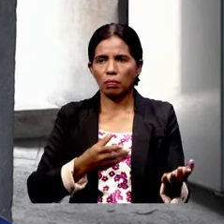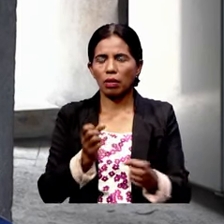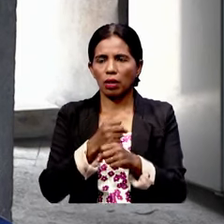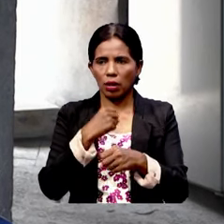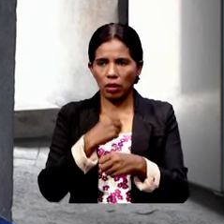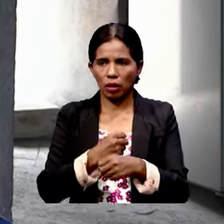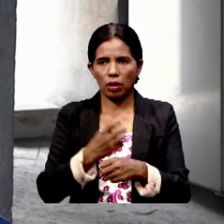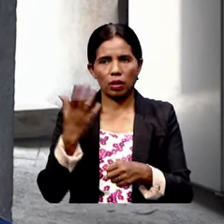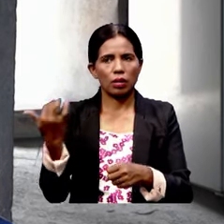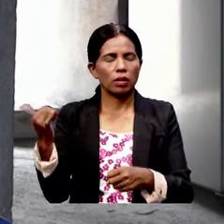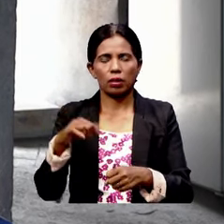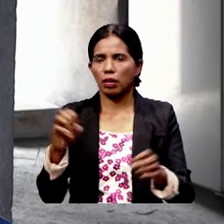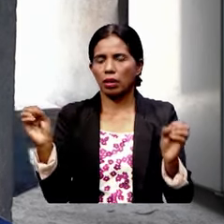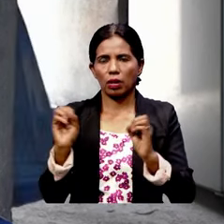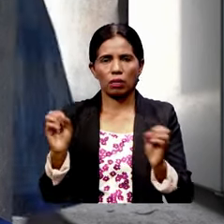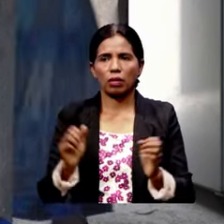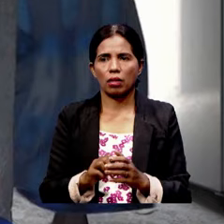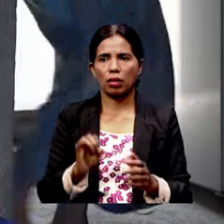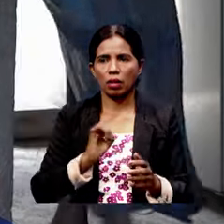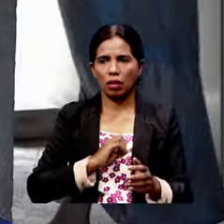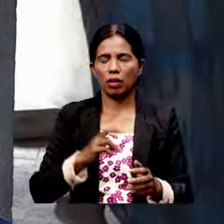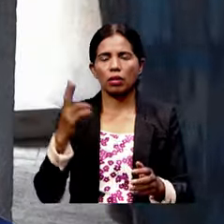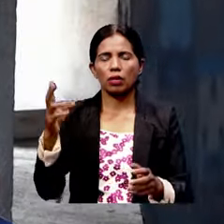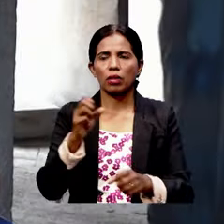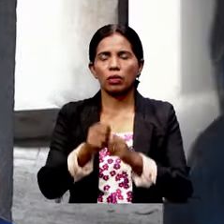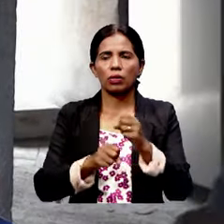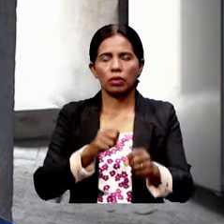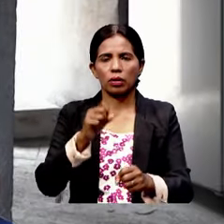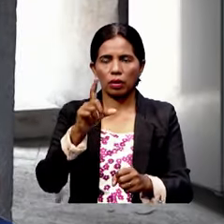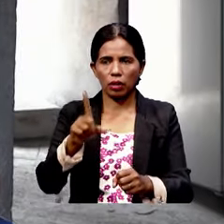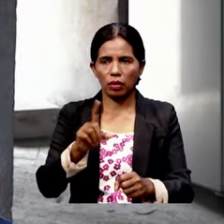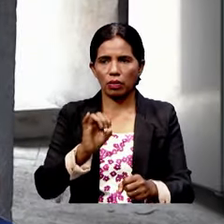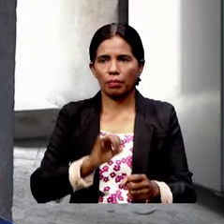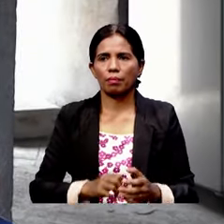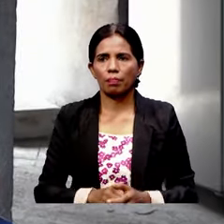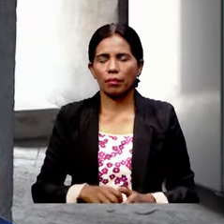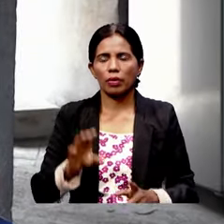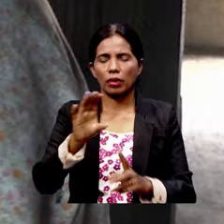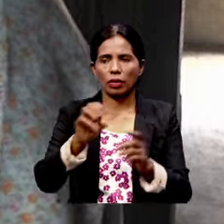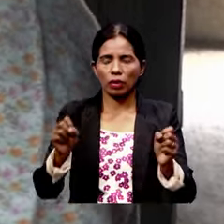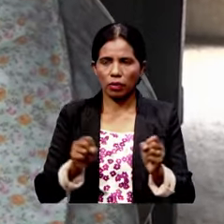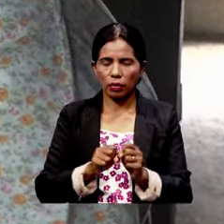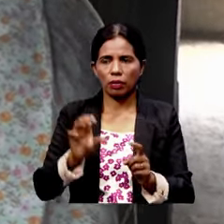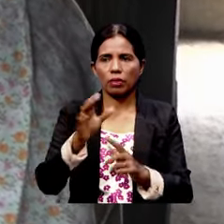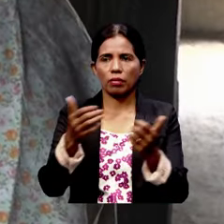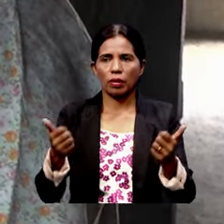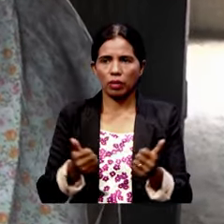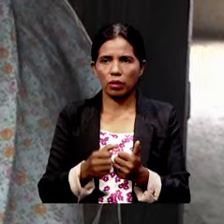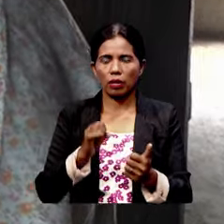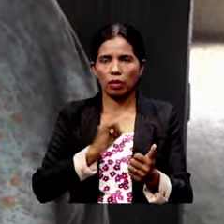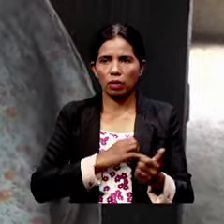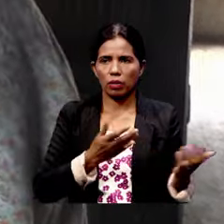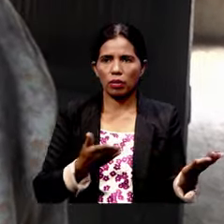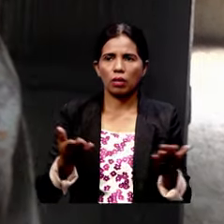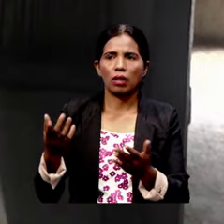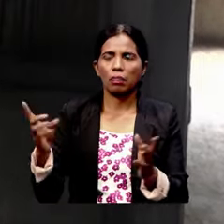haba haloduni ser lakoi hau rasik to he sosial haba lu se sef suko se feldia pues hau lori he sosial haba